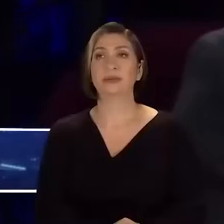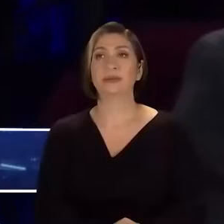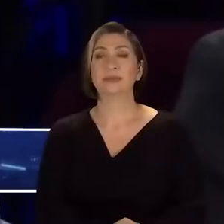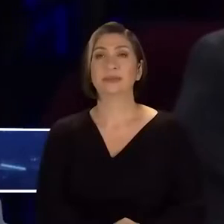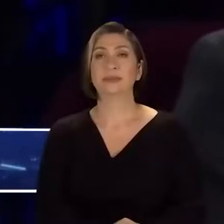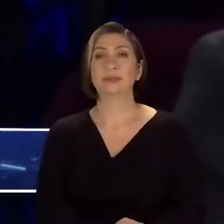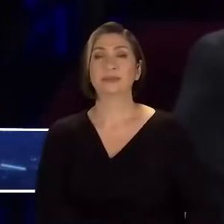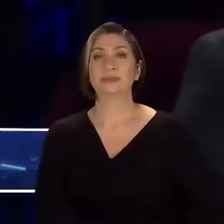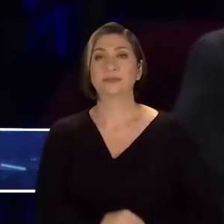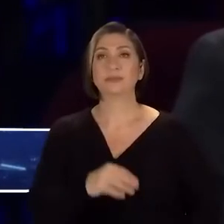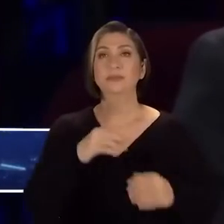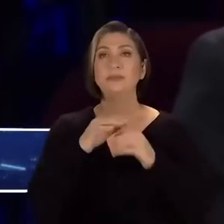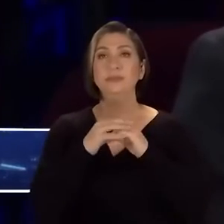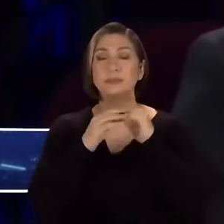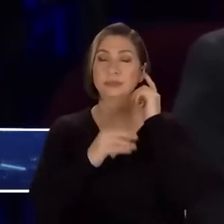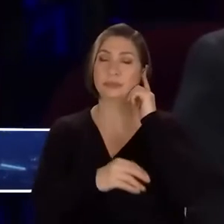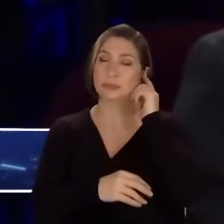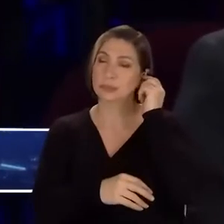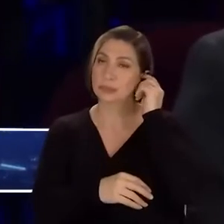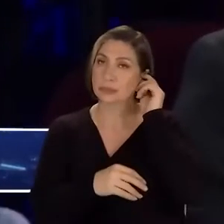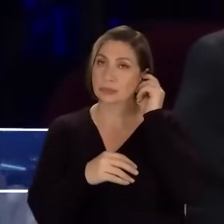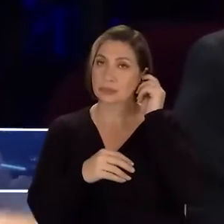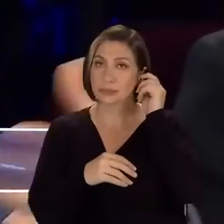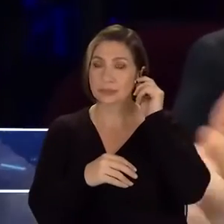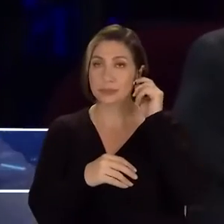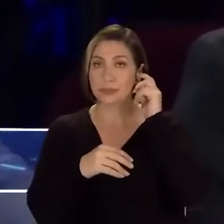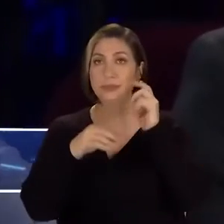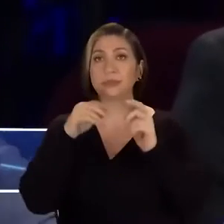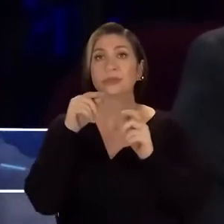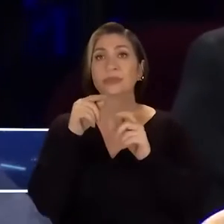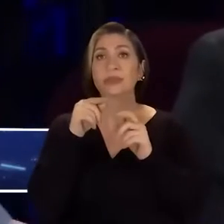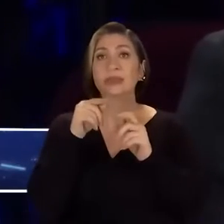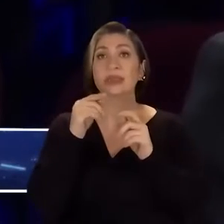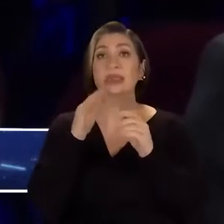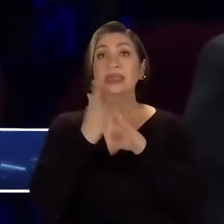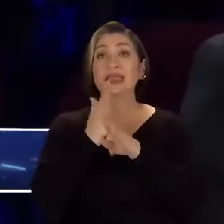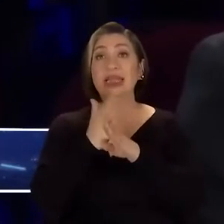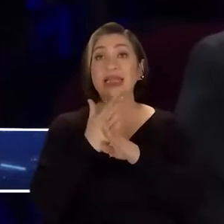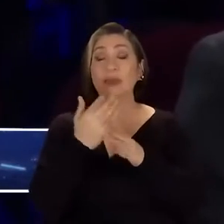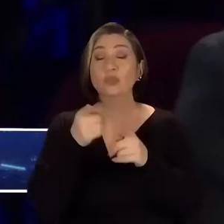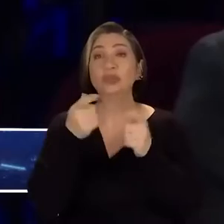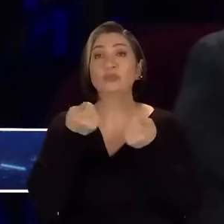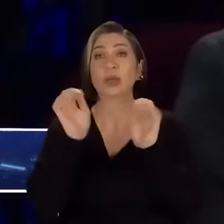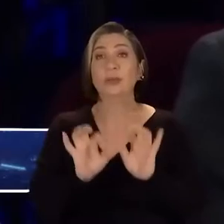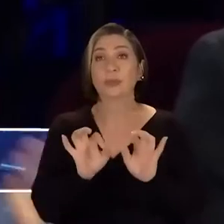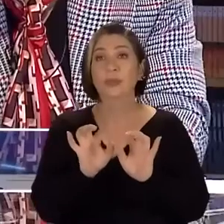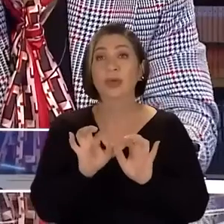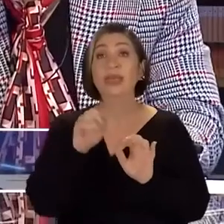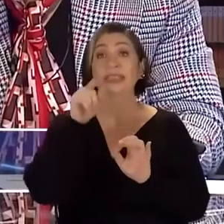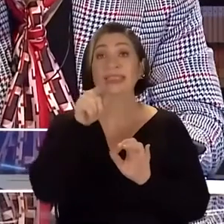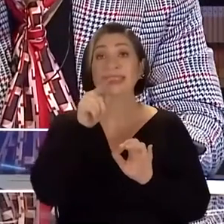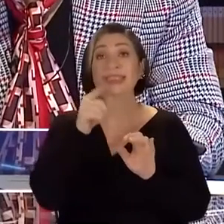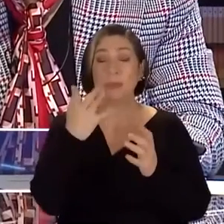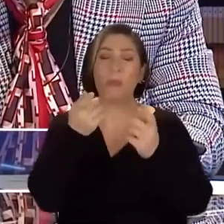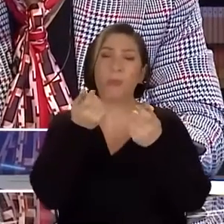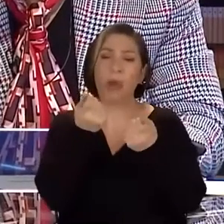için değer artacak varsayımı var. Değer artacaksa ben elimdekini neden gidip pizza almak için kullanayım? Siz bana